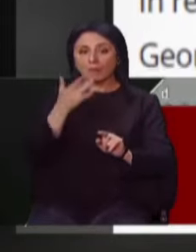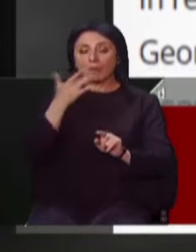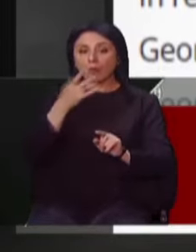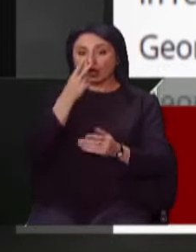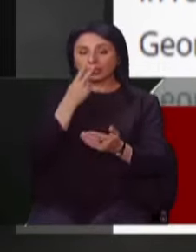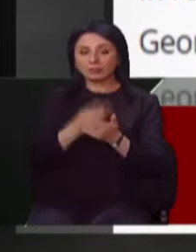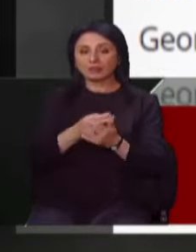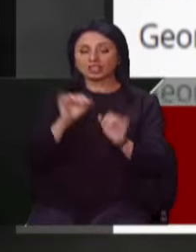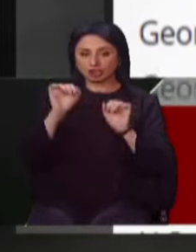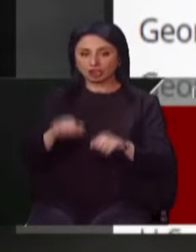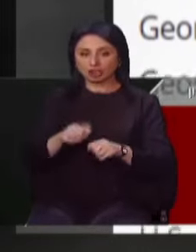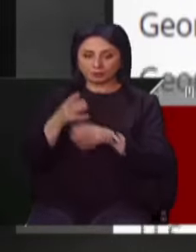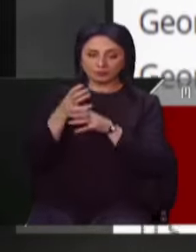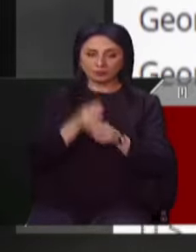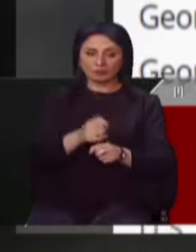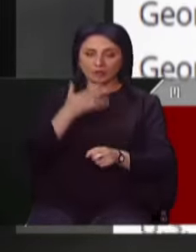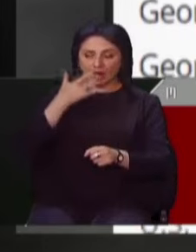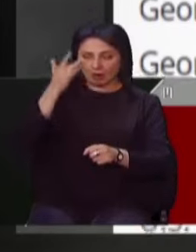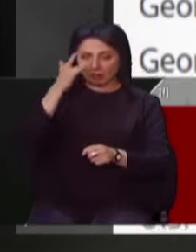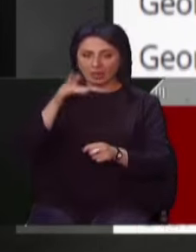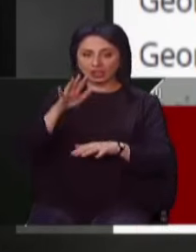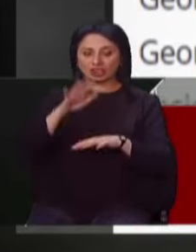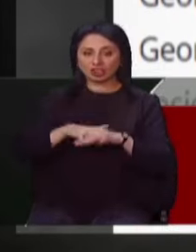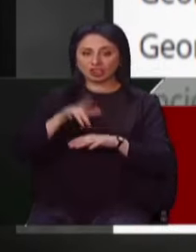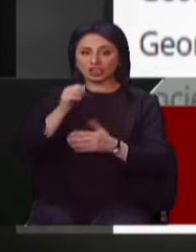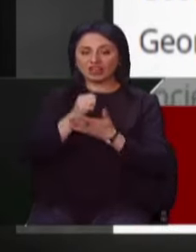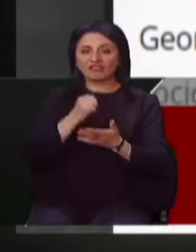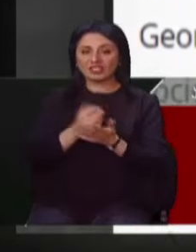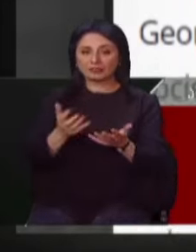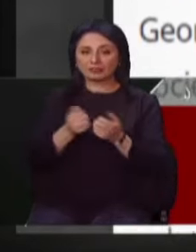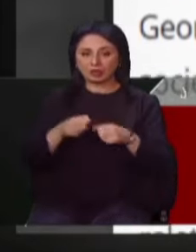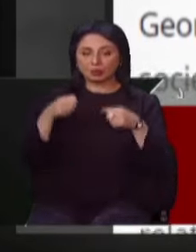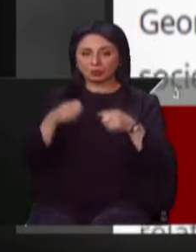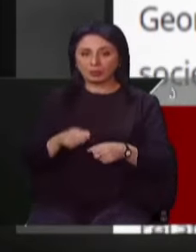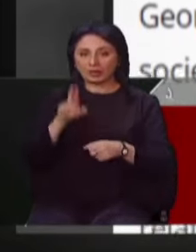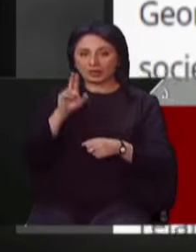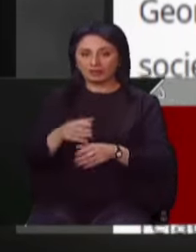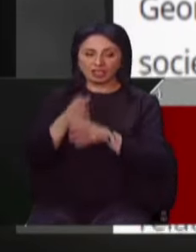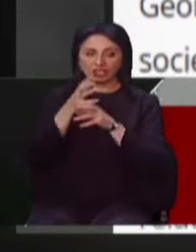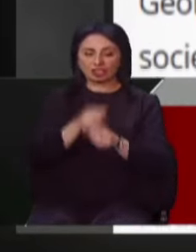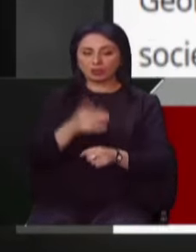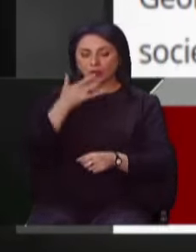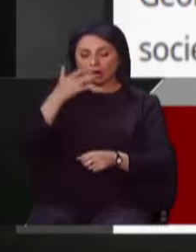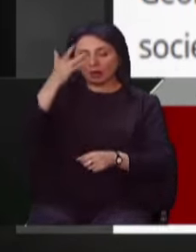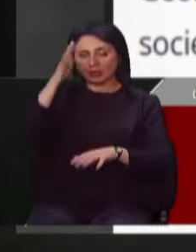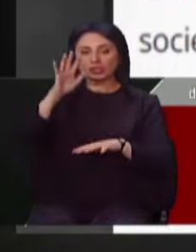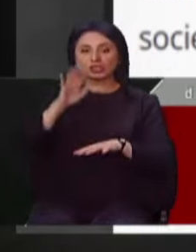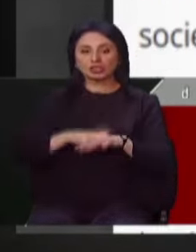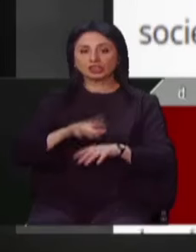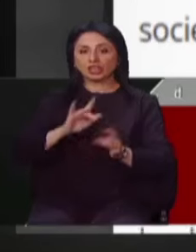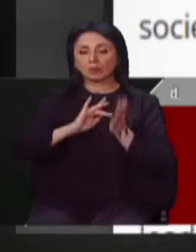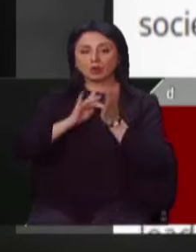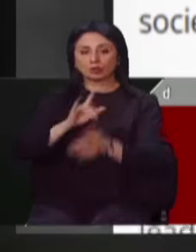პოლიტიკის მიხედვით შესაძლოა შეეზღუდოს ამერიკის შეერთებული შტატების ვიზის მიღების უფლება და შეეზღუდოს ამერიკის შეერთებულ